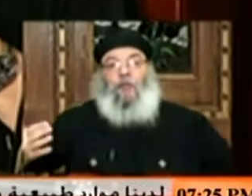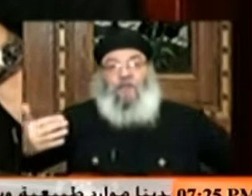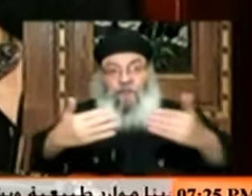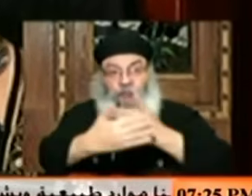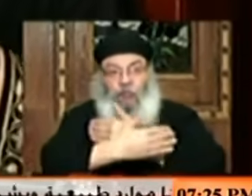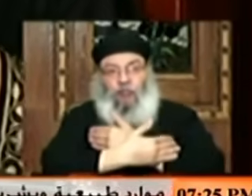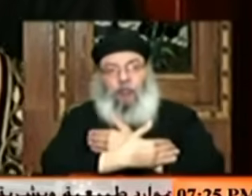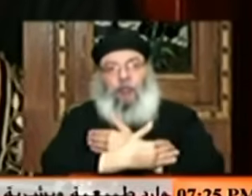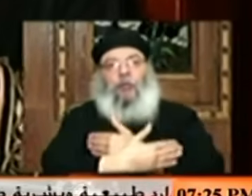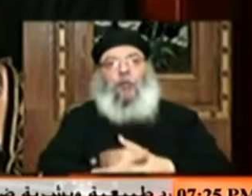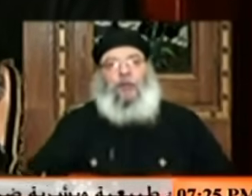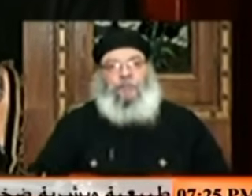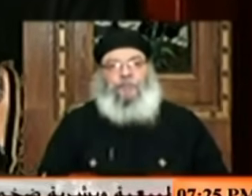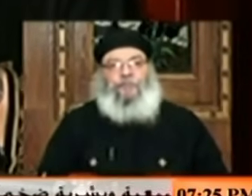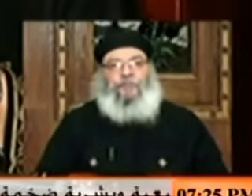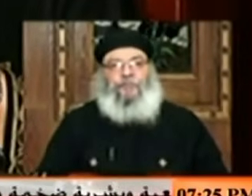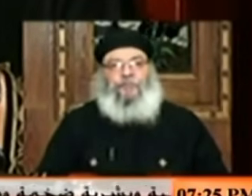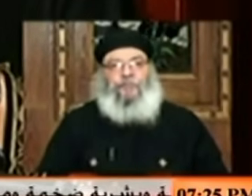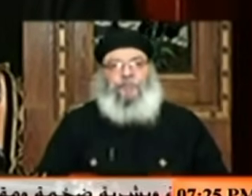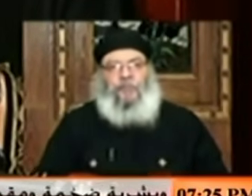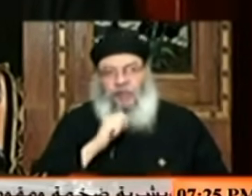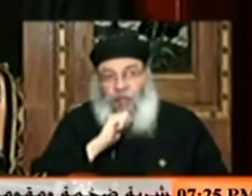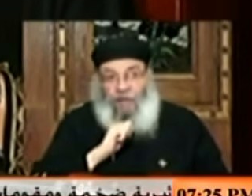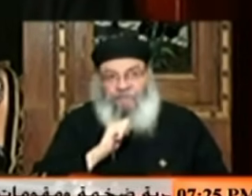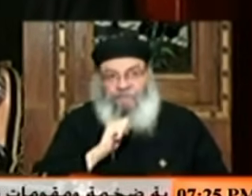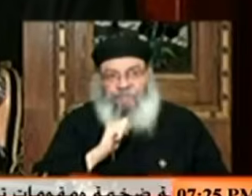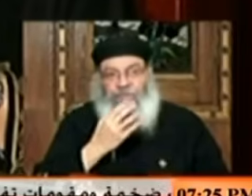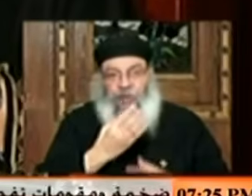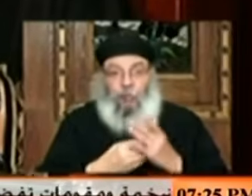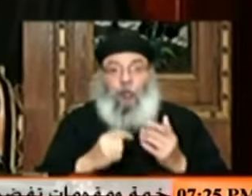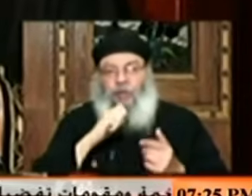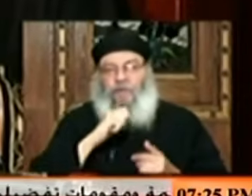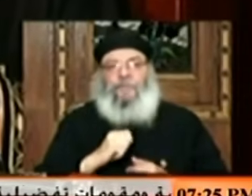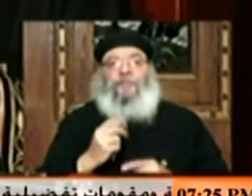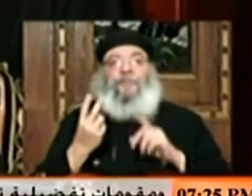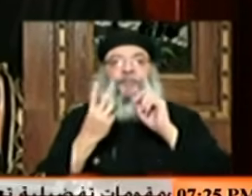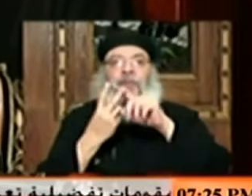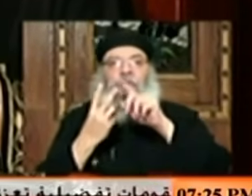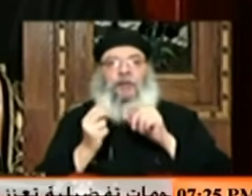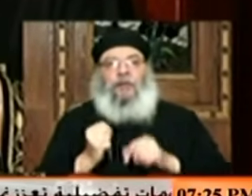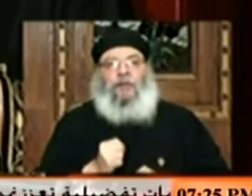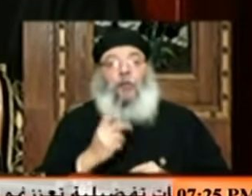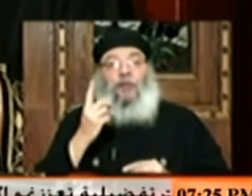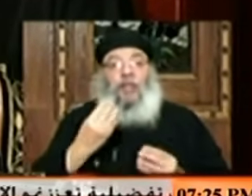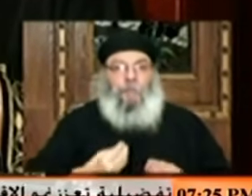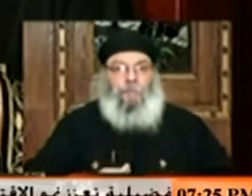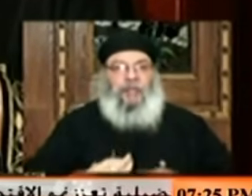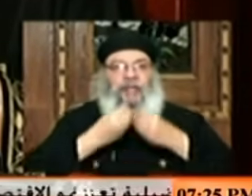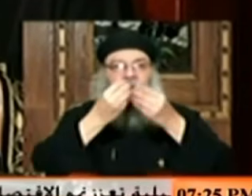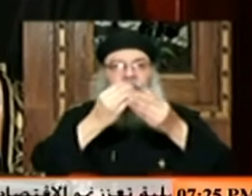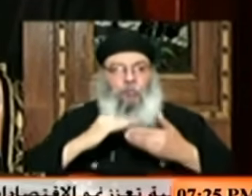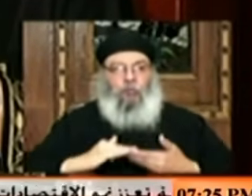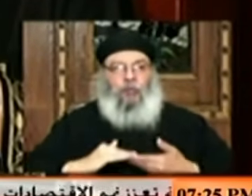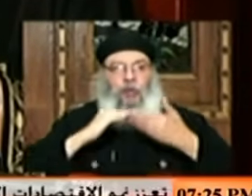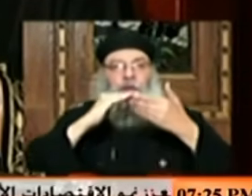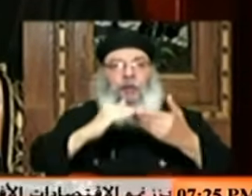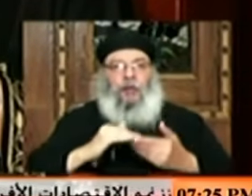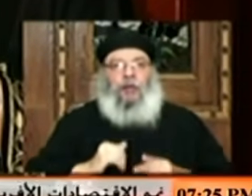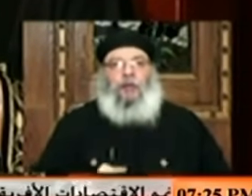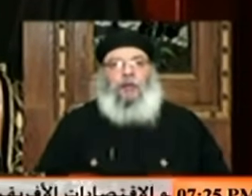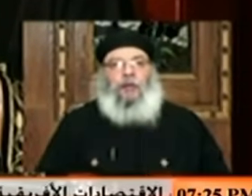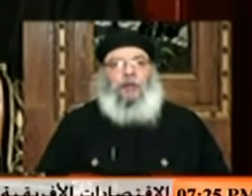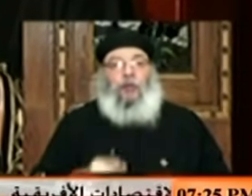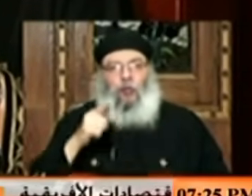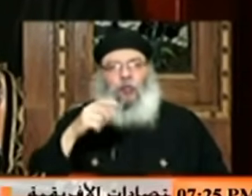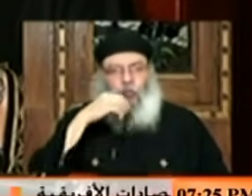حضنه الاحتواء احتواء الضعف الخطوه الثانيه وانت بتقدم الخدمه يكون